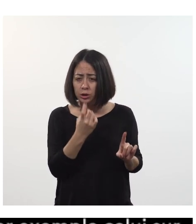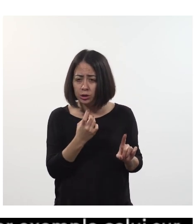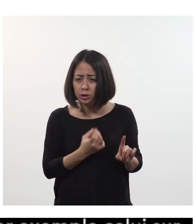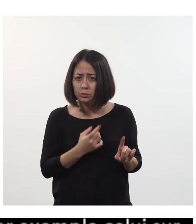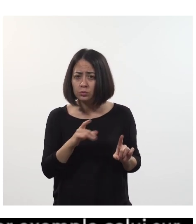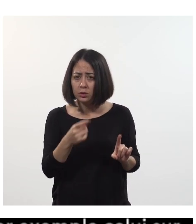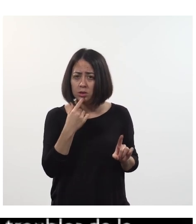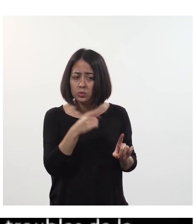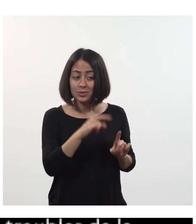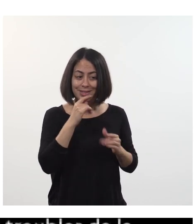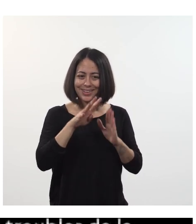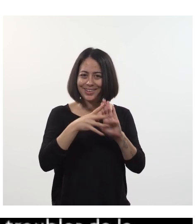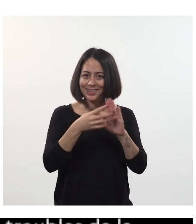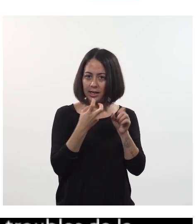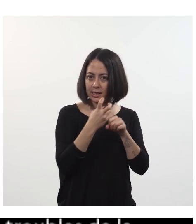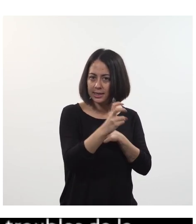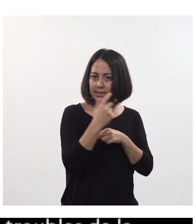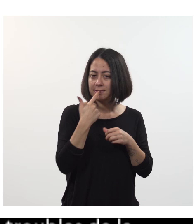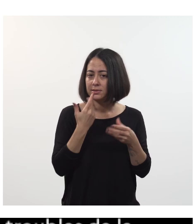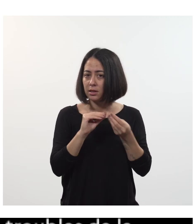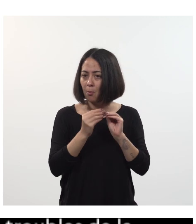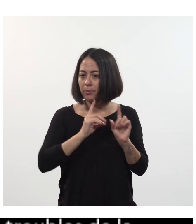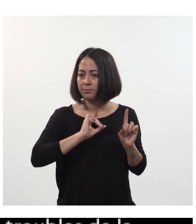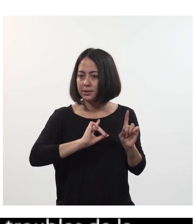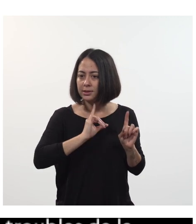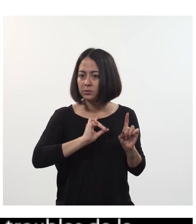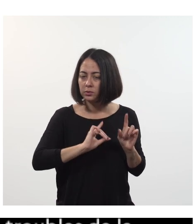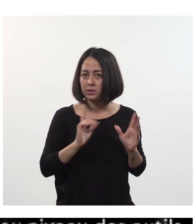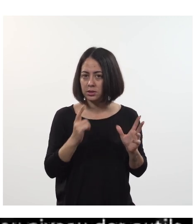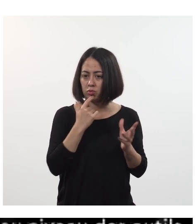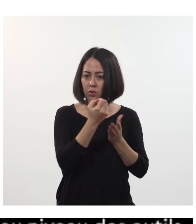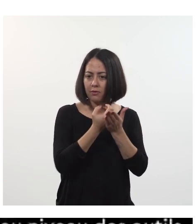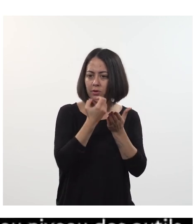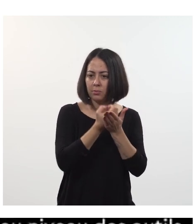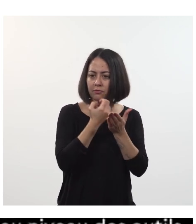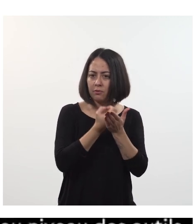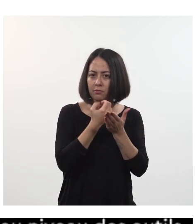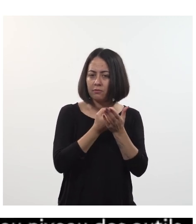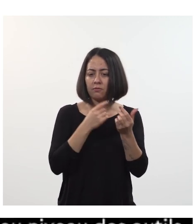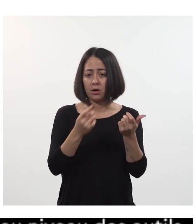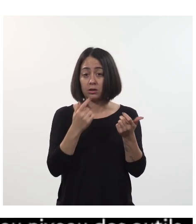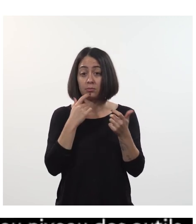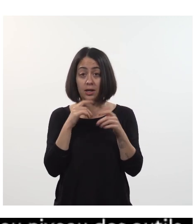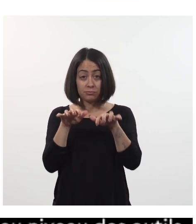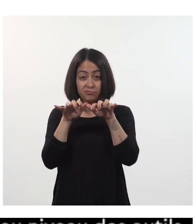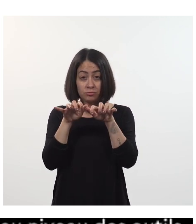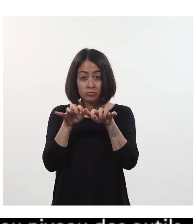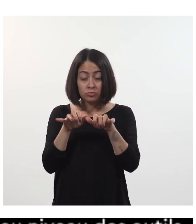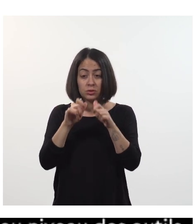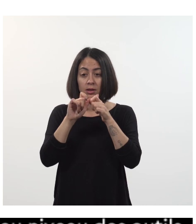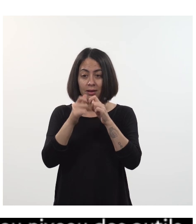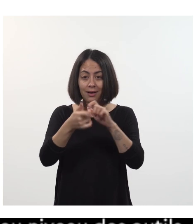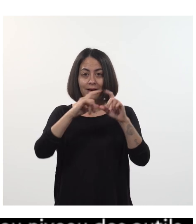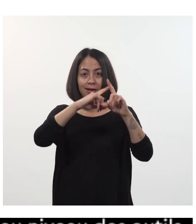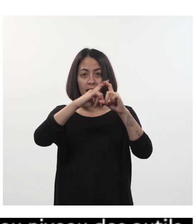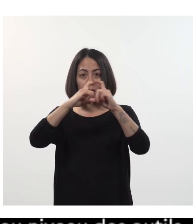facteurs de risque des troubles de la déglutition. Et de là, un algorithme a été rentré pour avoir derrière